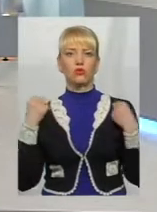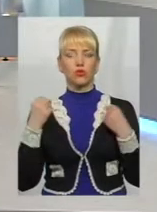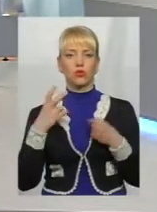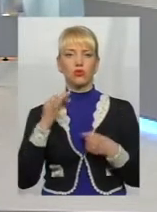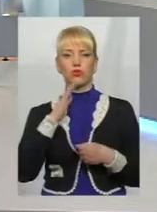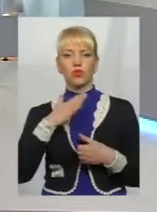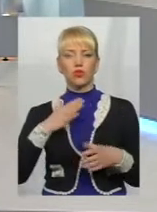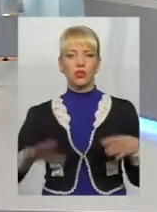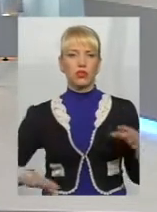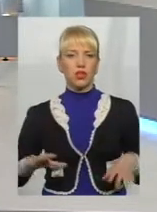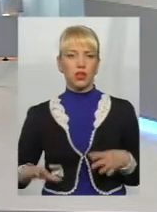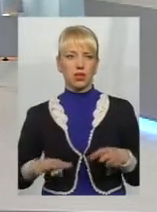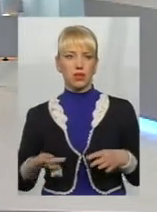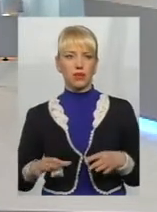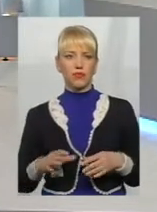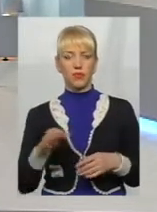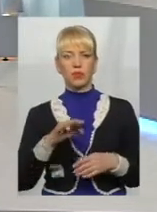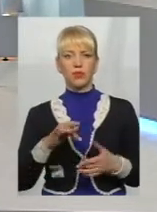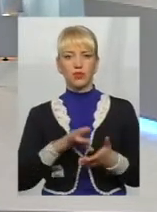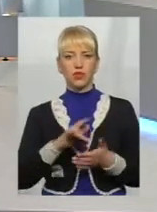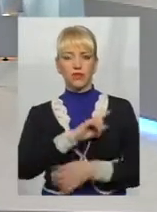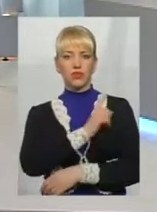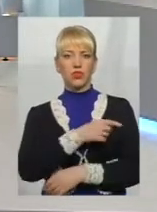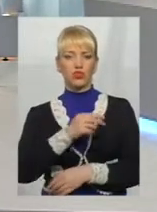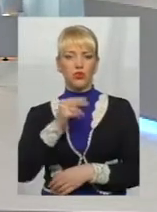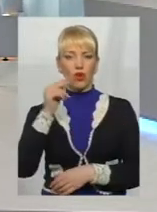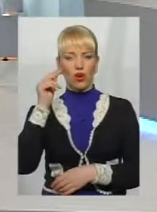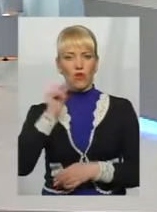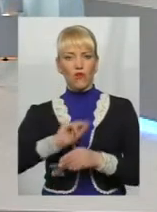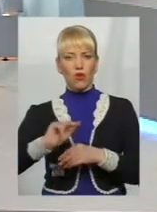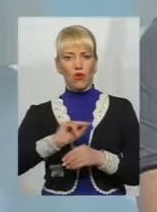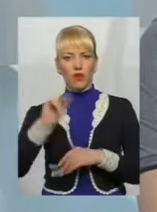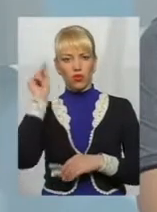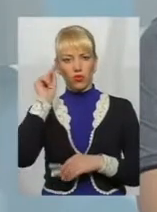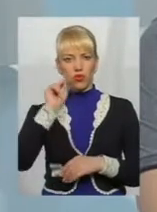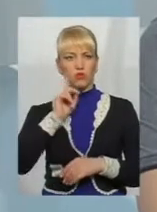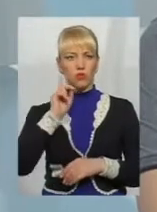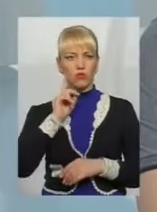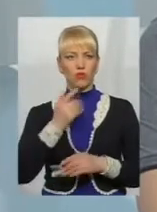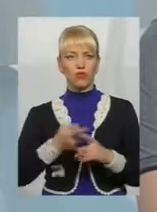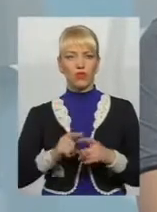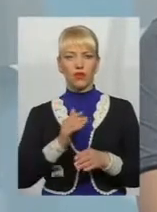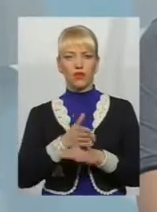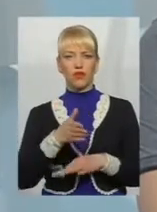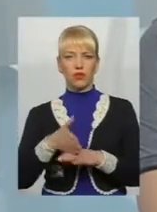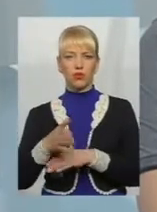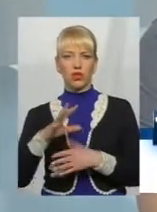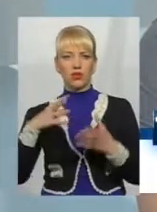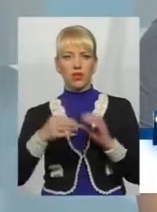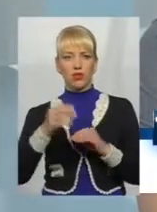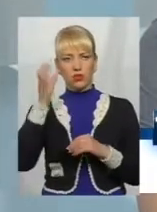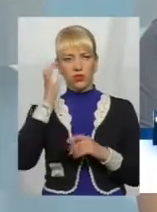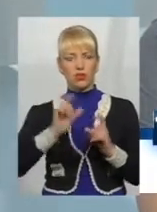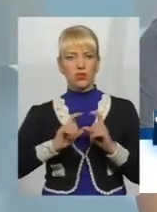наші тренери обласного центру фізичного виховання учнівської молоді, вони відвідують загальні освітні